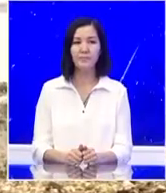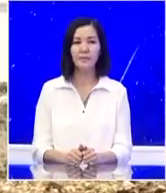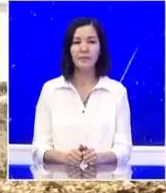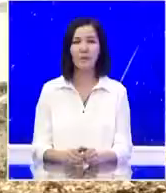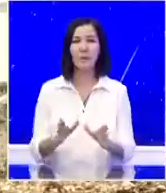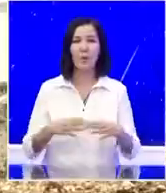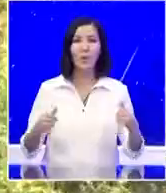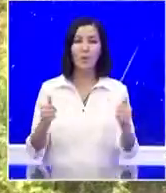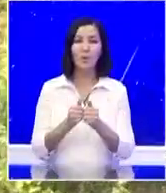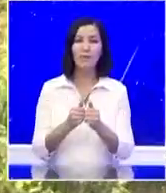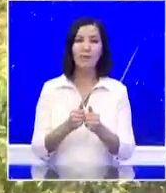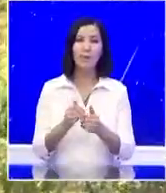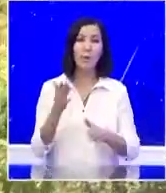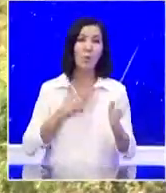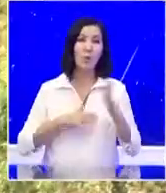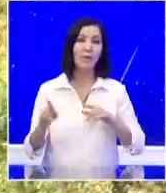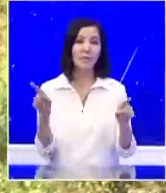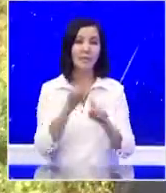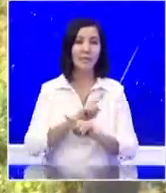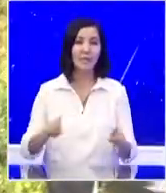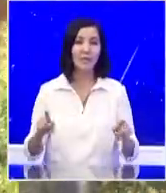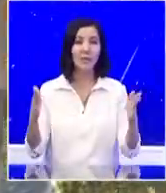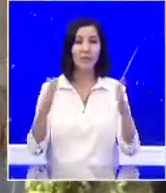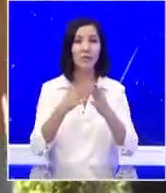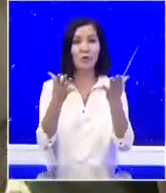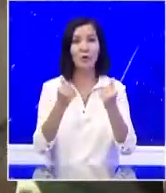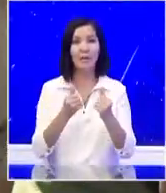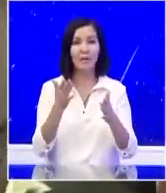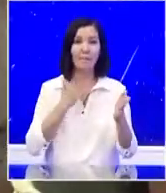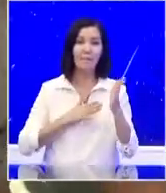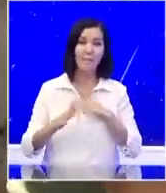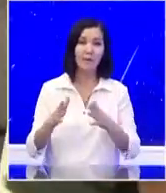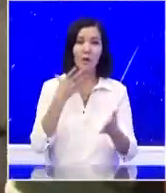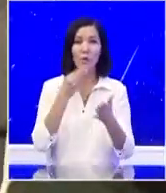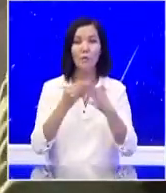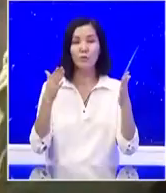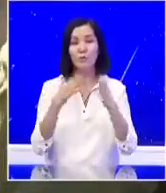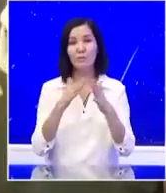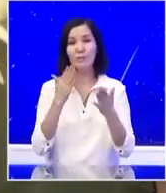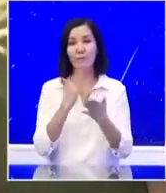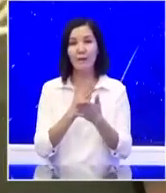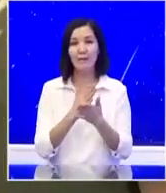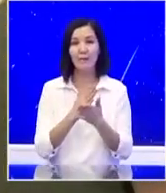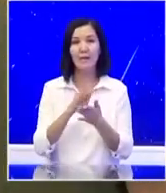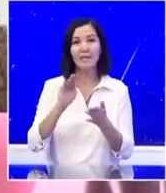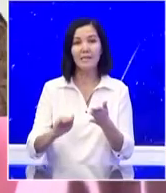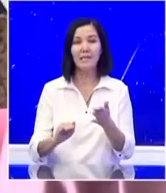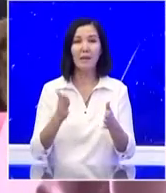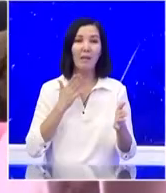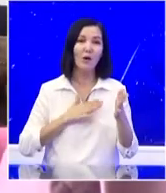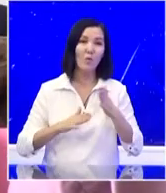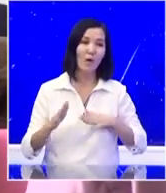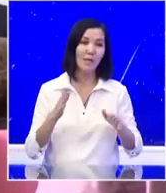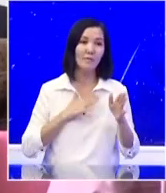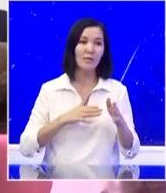бұл күнгі қуаныш ерекше. Баспаналы болдым деп әкеміз, өз үйіміз бар деп шаңырақтың кенжесі Еркебұлан мақтанады. Манап Мүгіннің